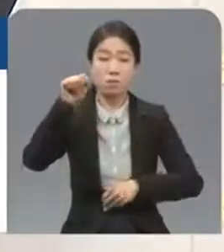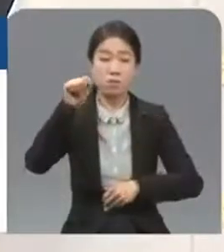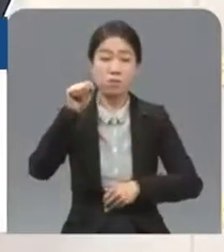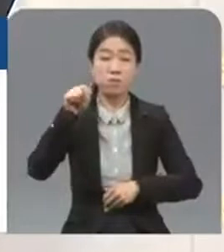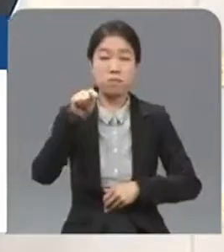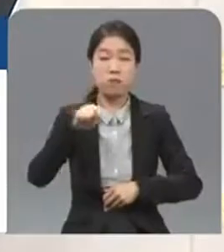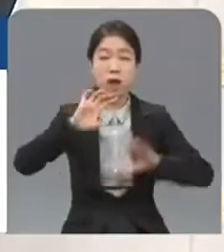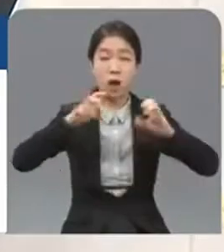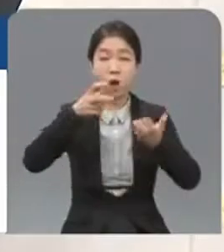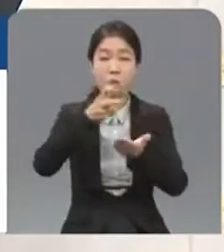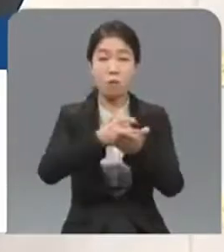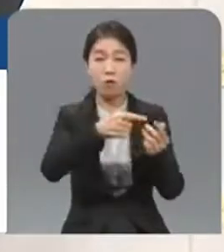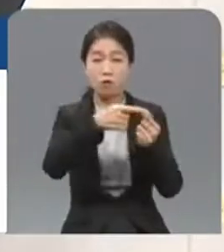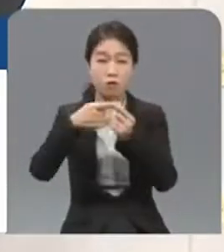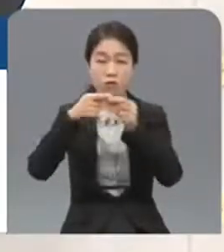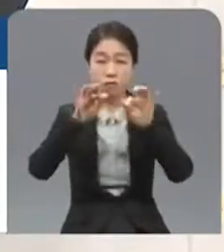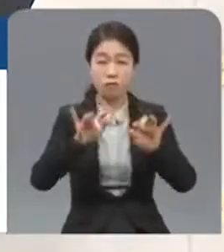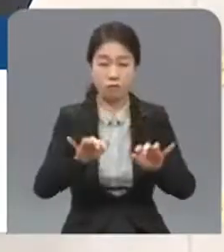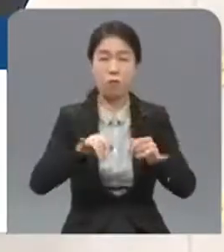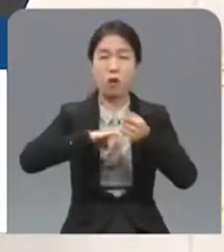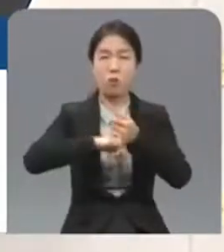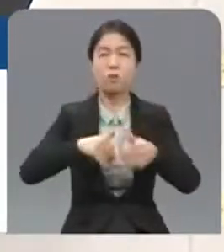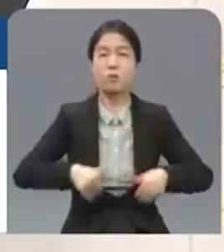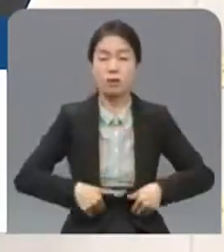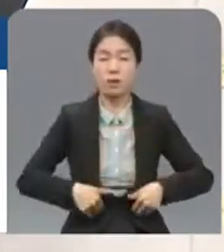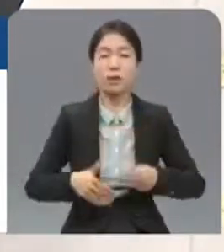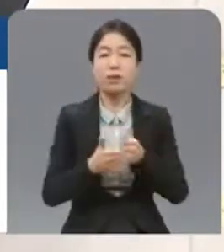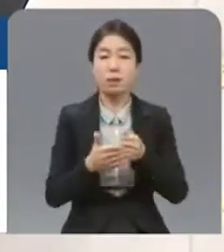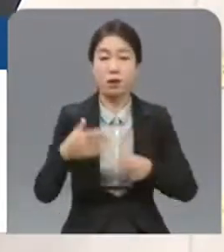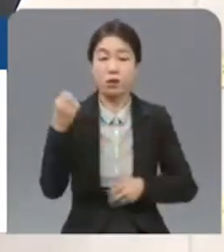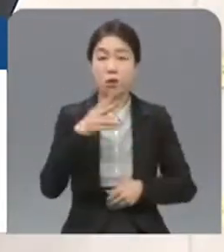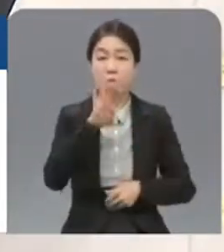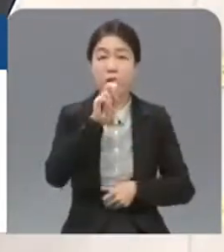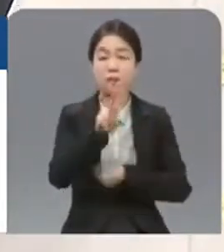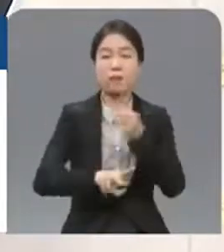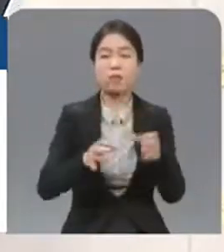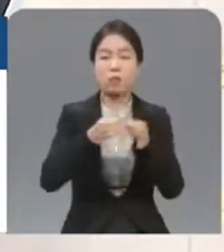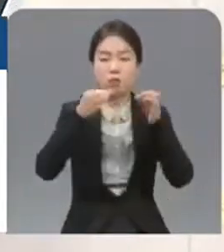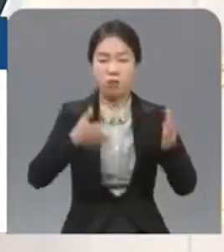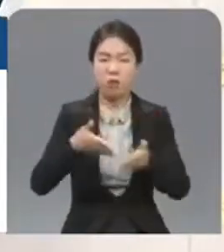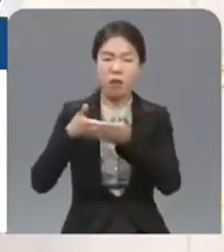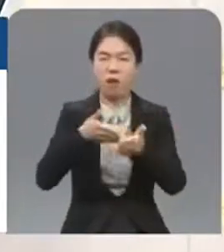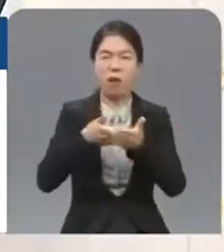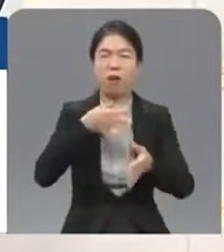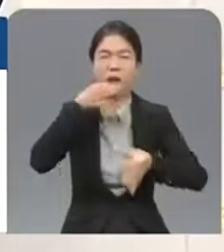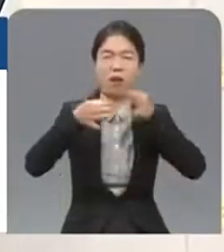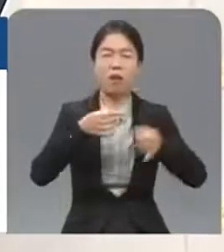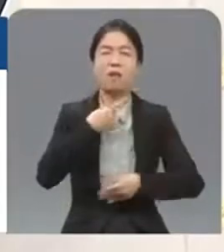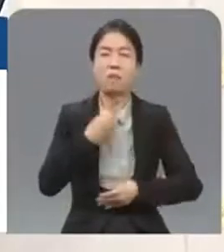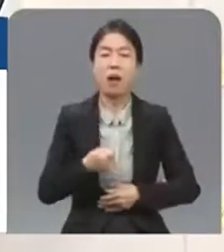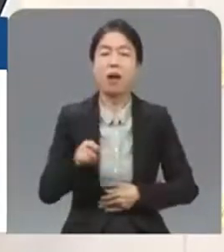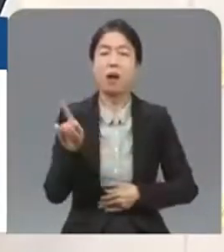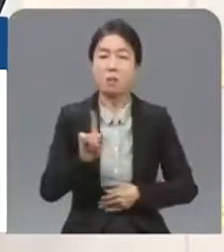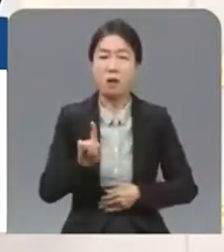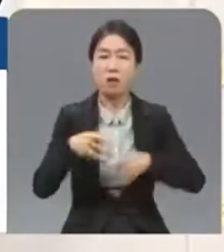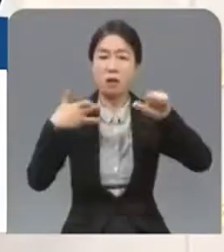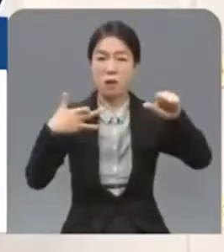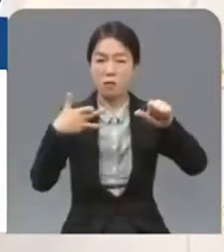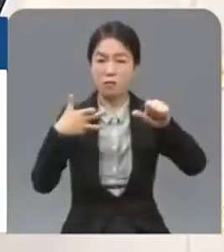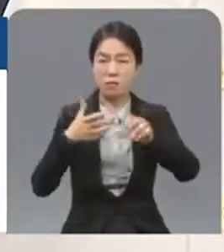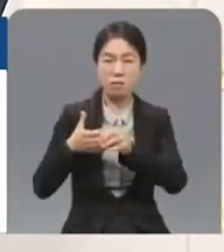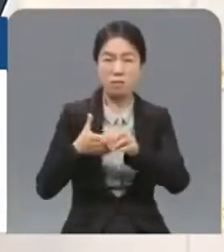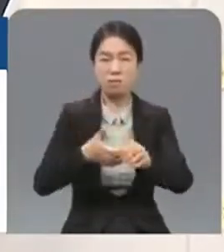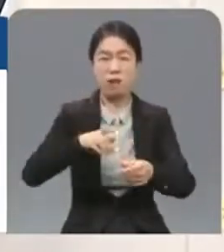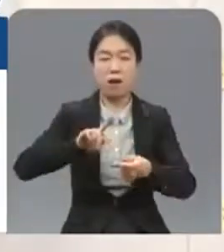헌법 정문 수록이 절실합니다. 또한 42년간 줄기차게 외쳐왔던 5.18